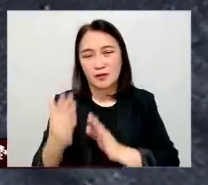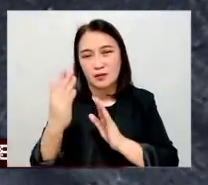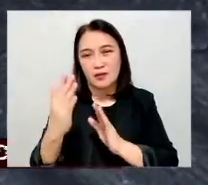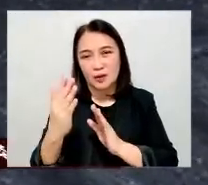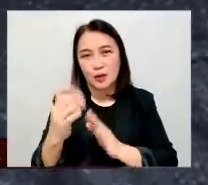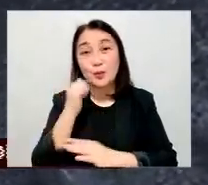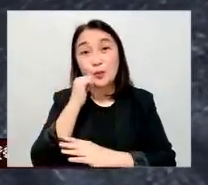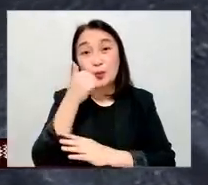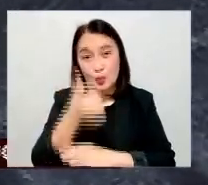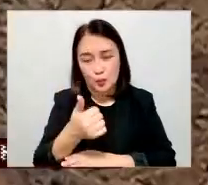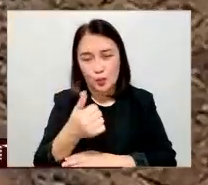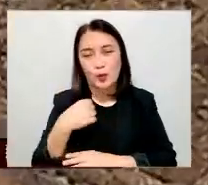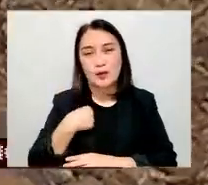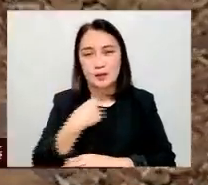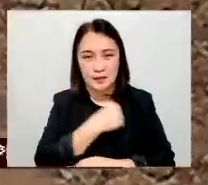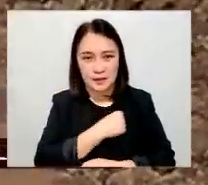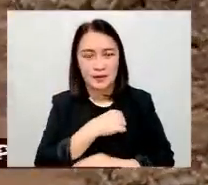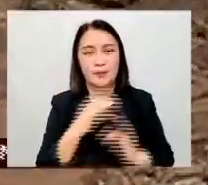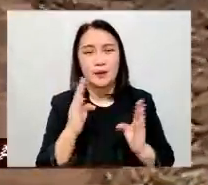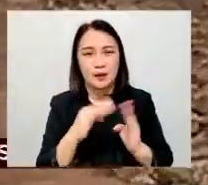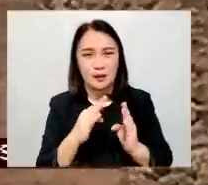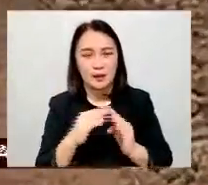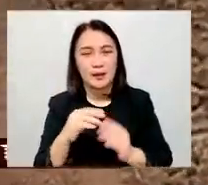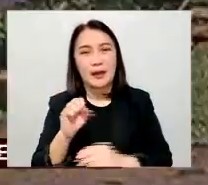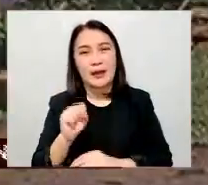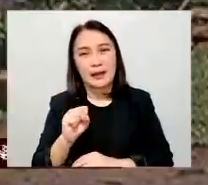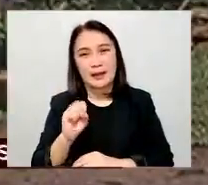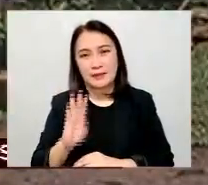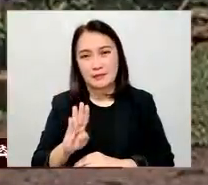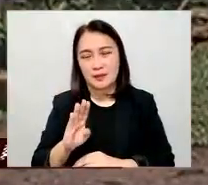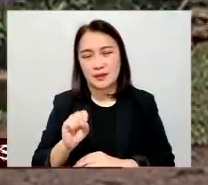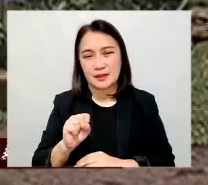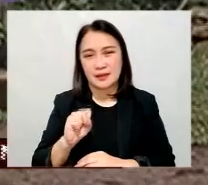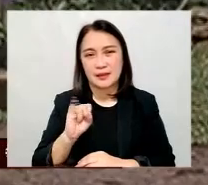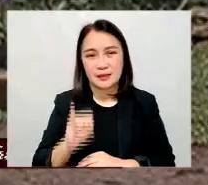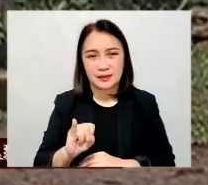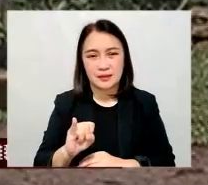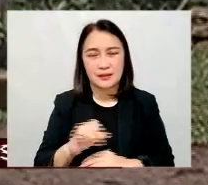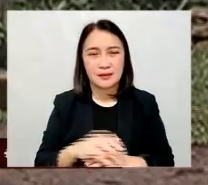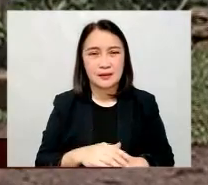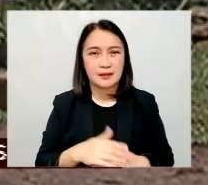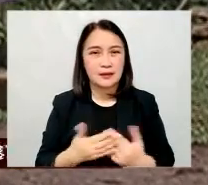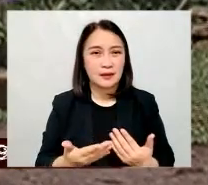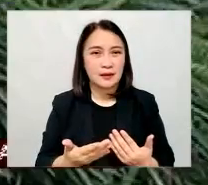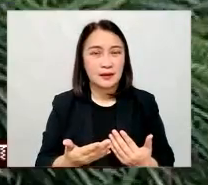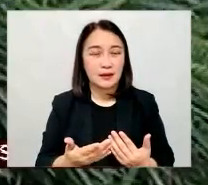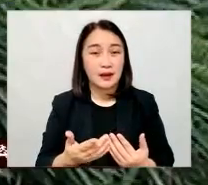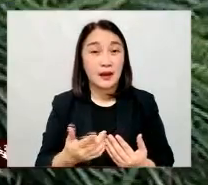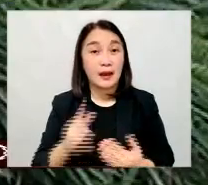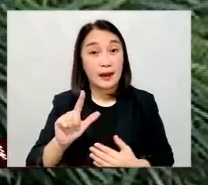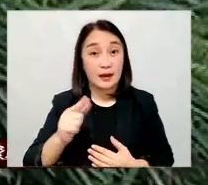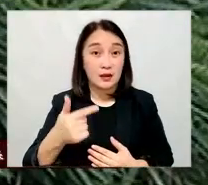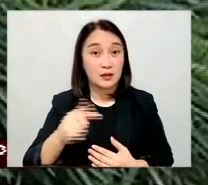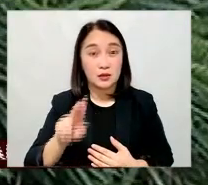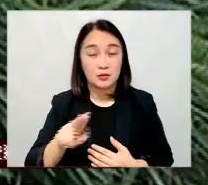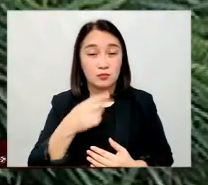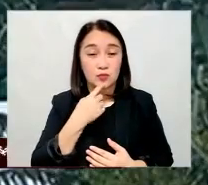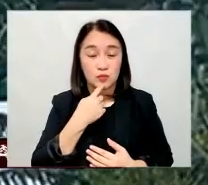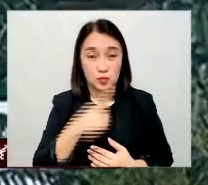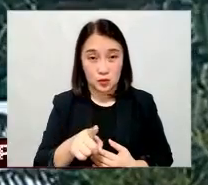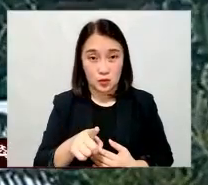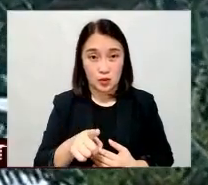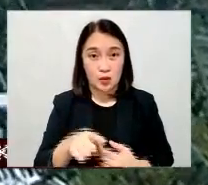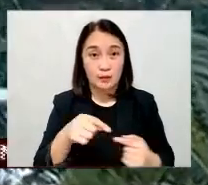Senado kaugnay sa mga isyong kinakaharap ng Socorro Bayanihan Services. Ayon sa LGU, nasa Maynila na ang leader